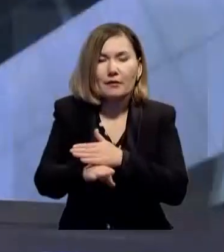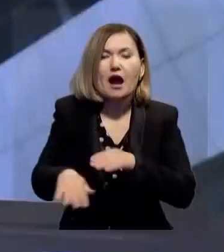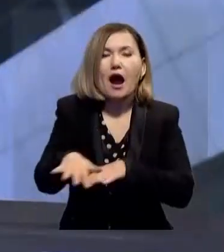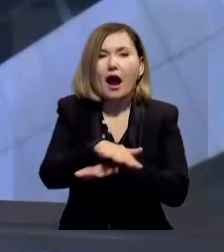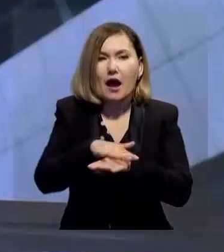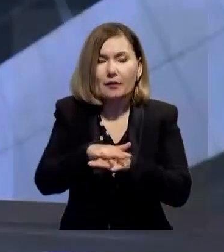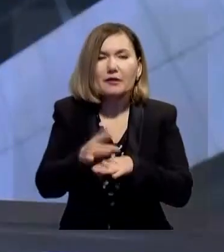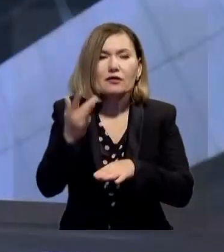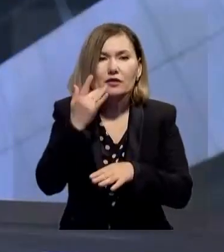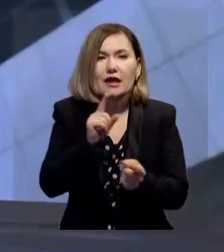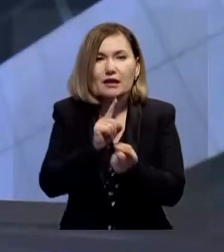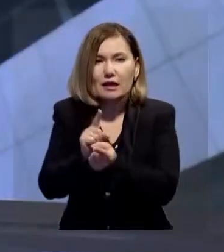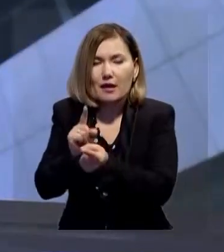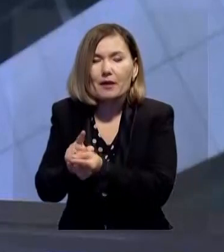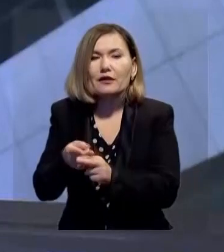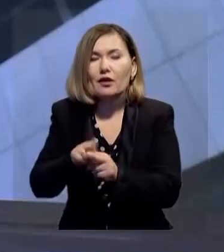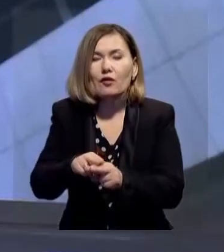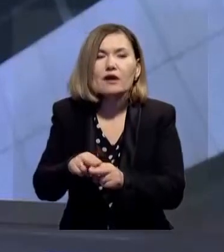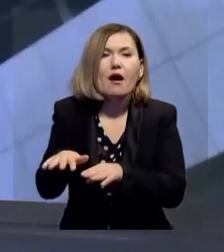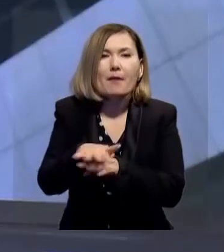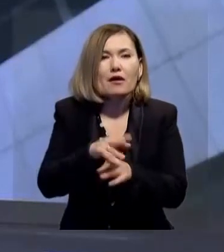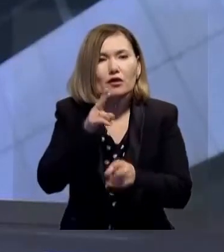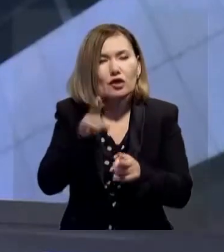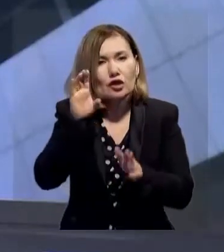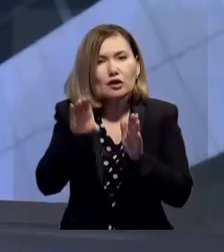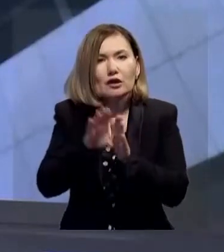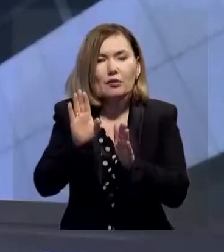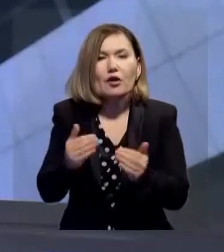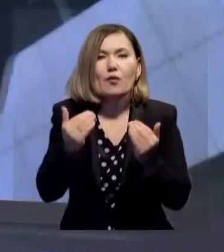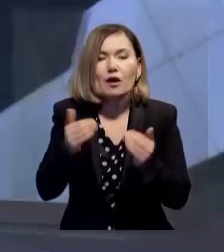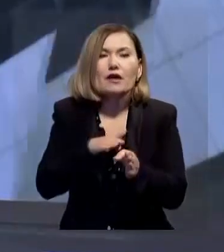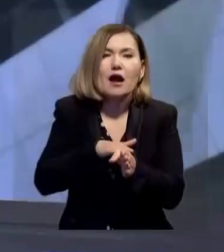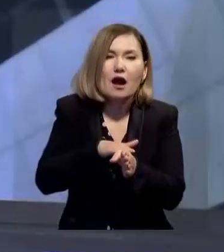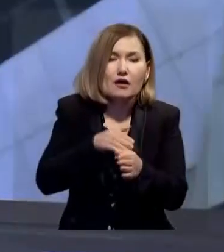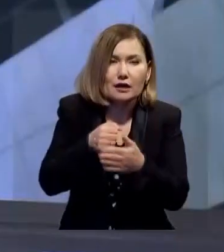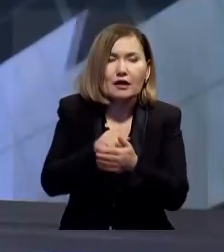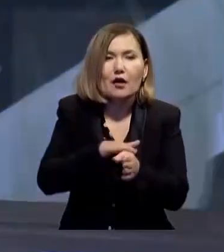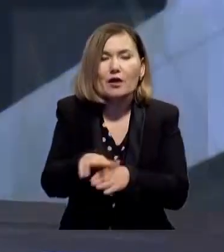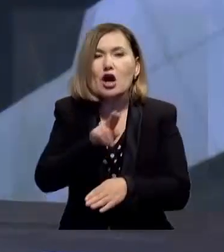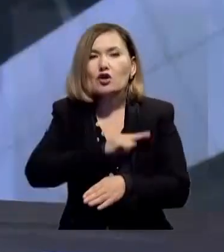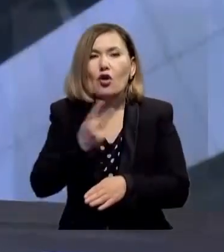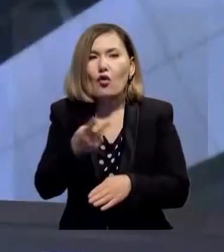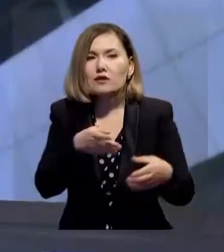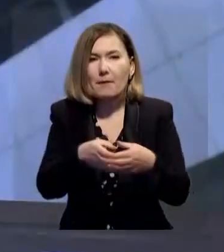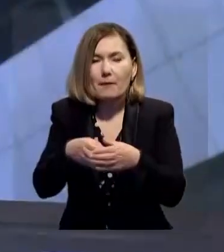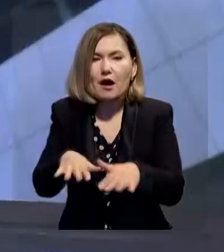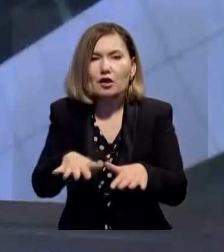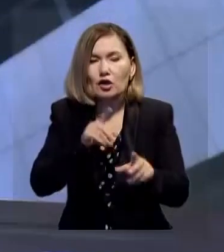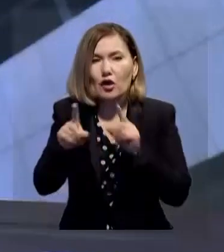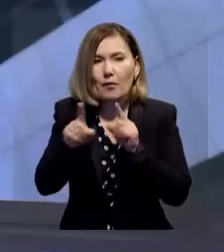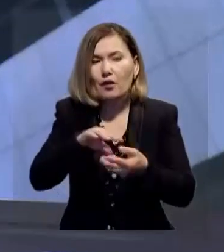Халықпен де кездесіп, сайлаушылардың талап тілегін тыңдайды. Ал бүгінге дейін атқарылған жұмыстар қос палатаның бірлескен